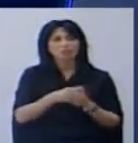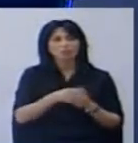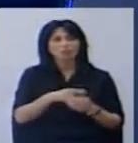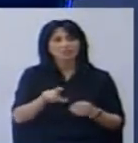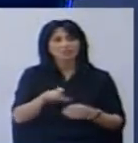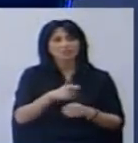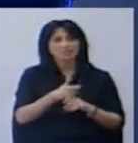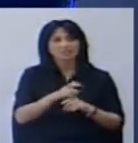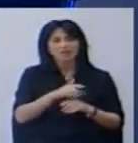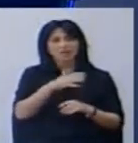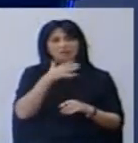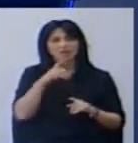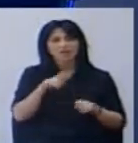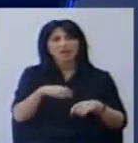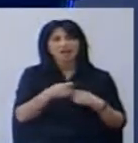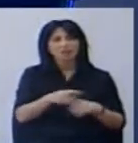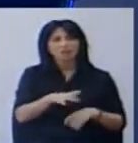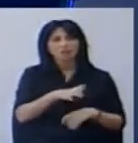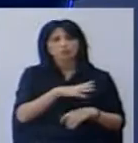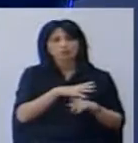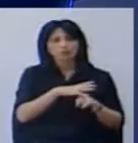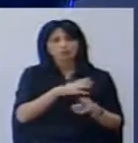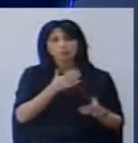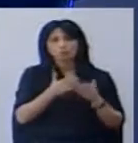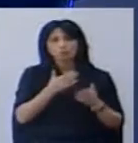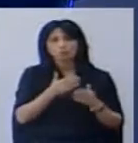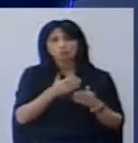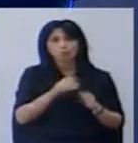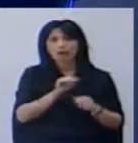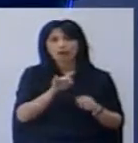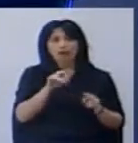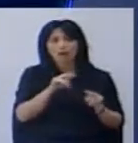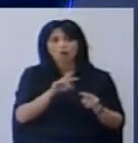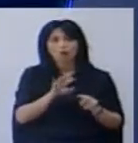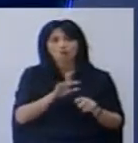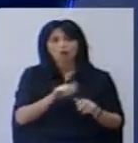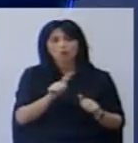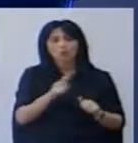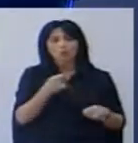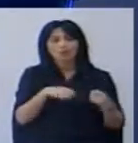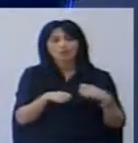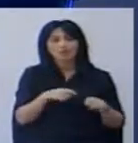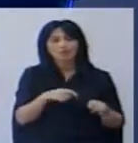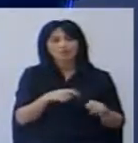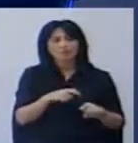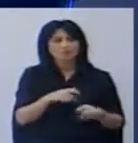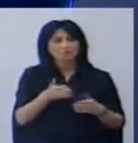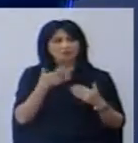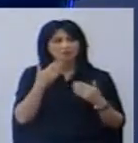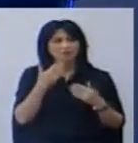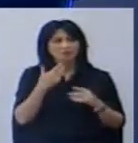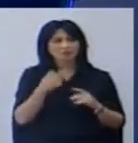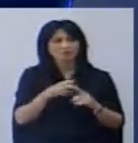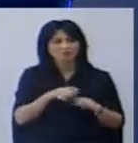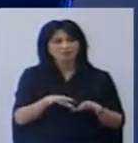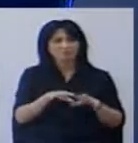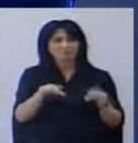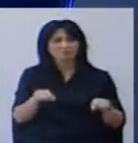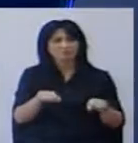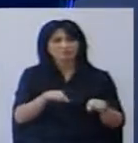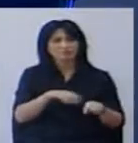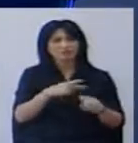se zalien bevri, gadmucemuli, koneba, tu არ გაკონტროლდა რა წესით იყიდება, ხდება ძალიან მარტივად. Ოლიგოკრატია,